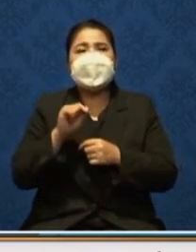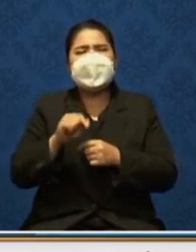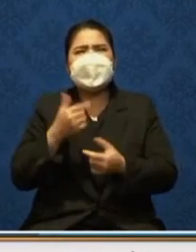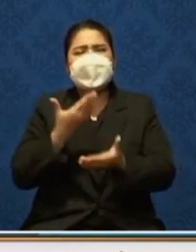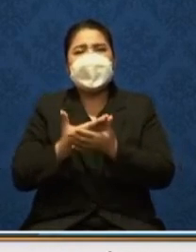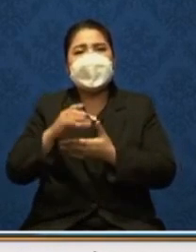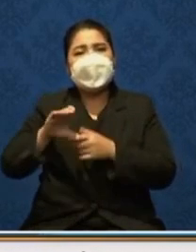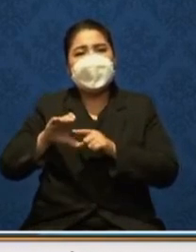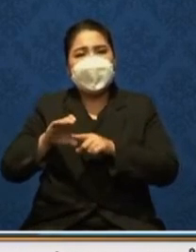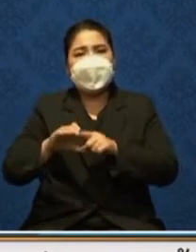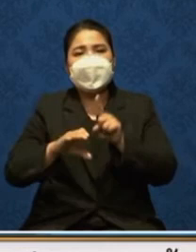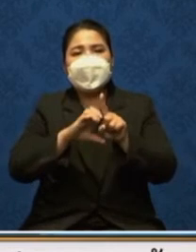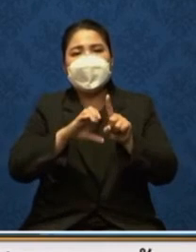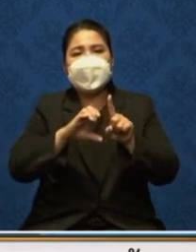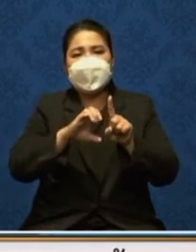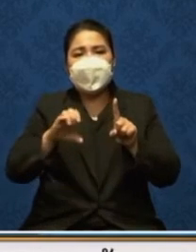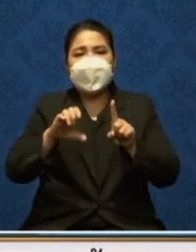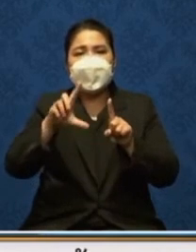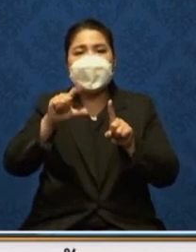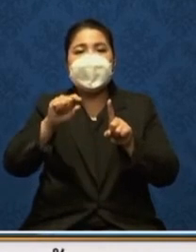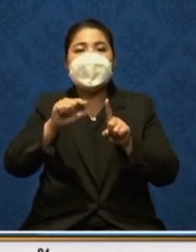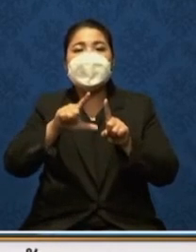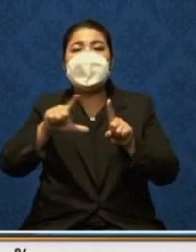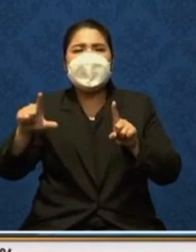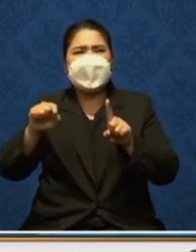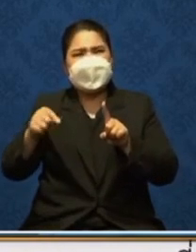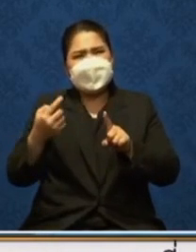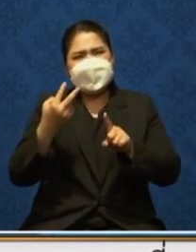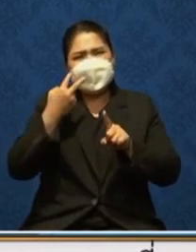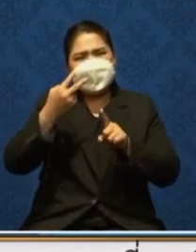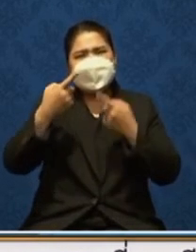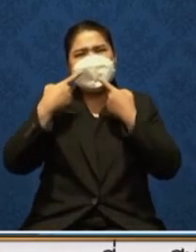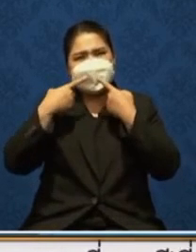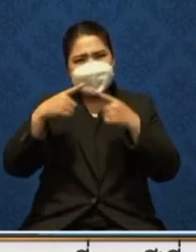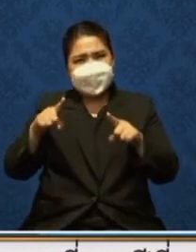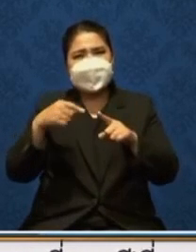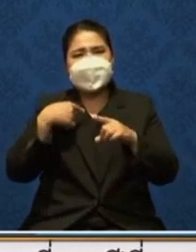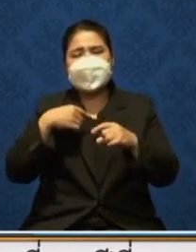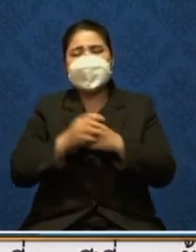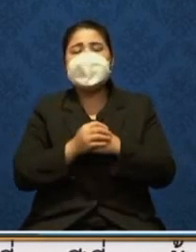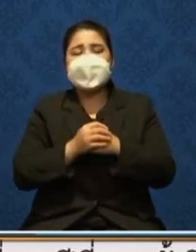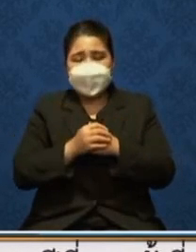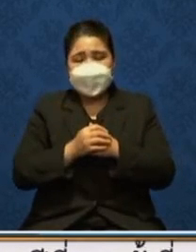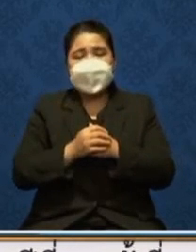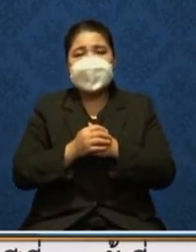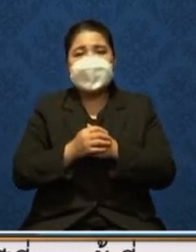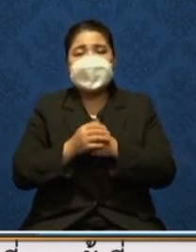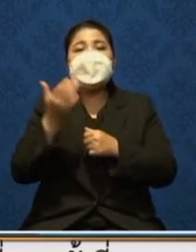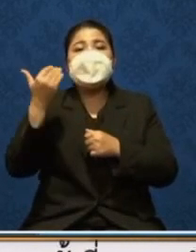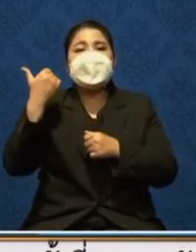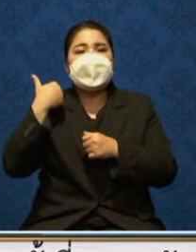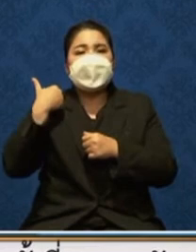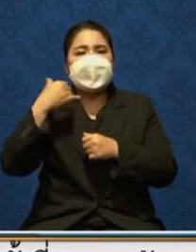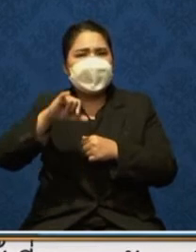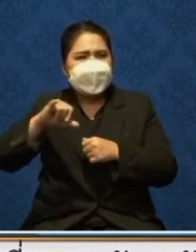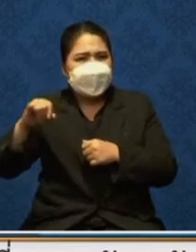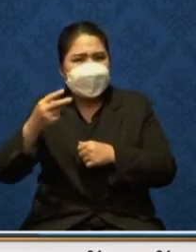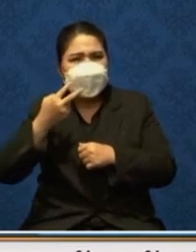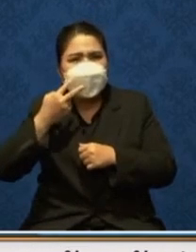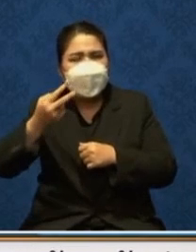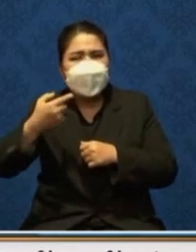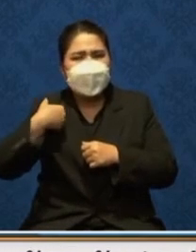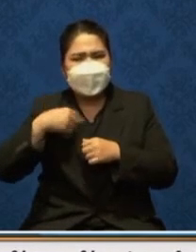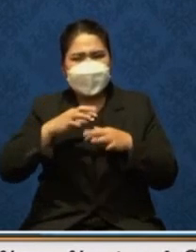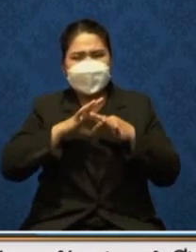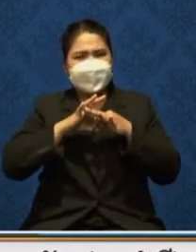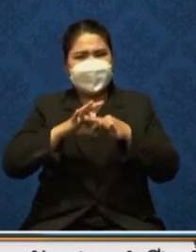่ 120 ล้านมัก็แปลกมากและดูมนไม่ค่อยสมเพสมผลเทาไห่ครับและนอกจากนั้นมัยัเนยอะไรบัอย่างที่มัดูไม่ค่อยสอดค